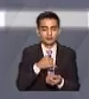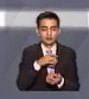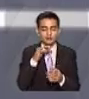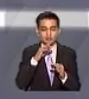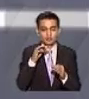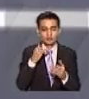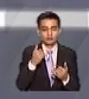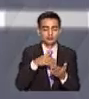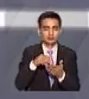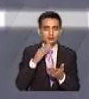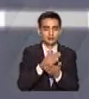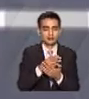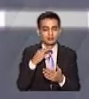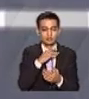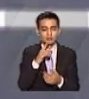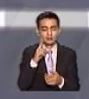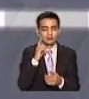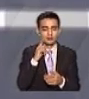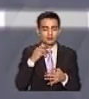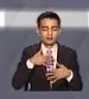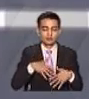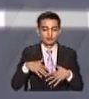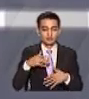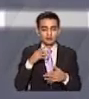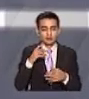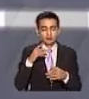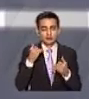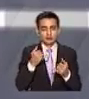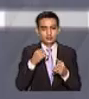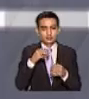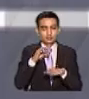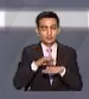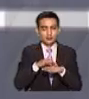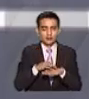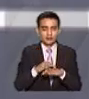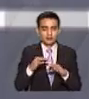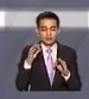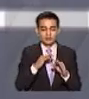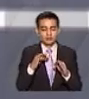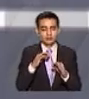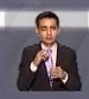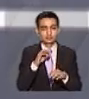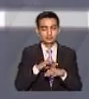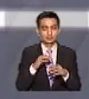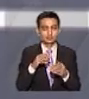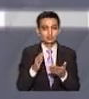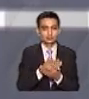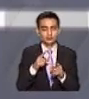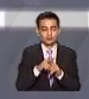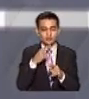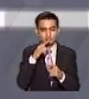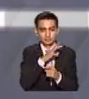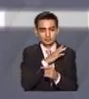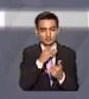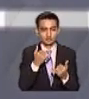активно рекламируется как средство омоложения организма и борьбы с некоторыми заболеваниями. Для многих американцев это своего